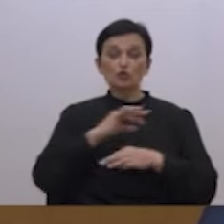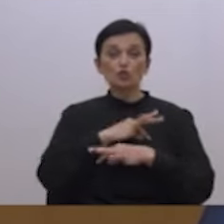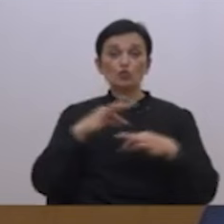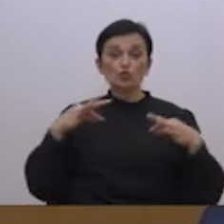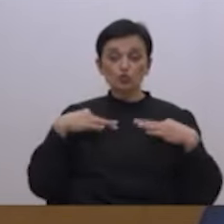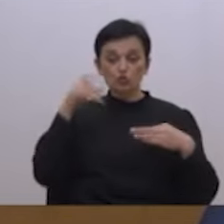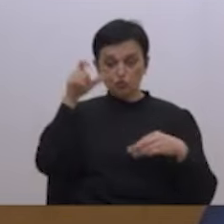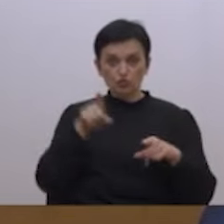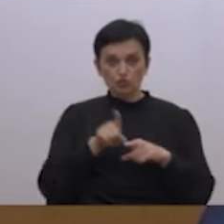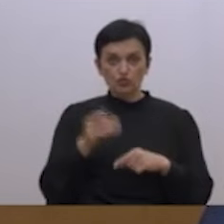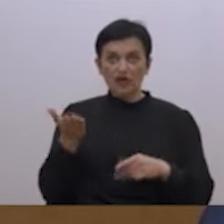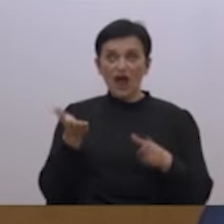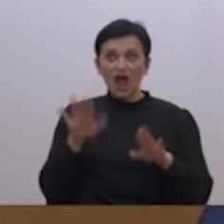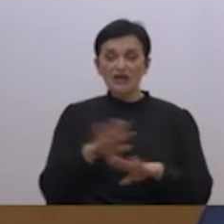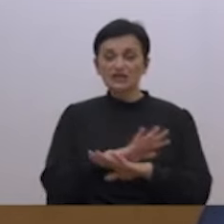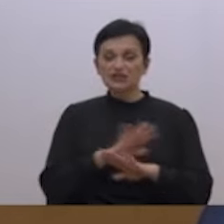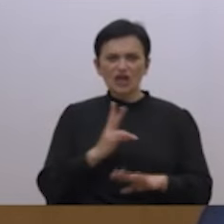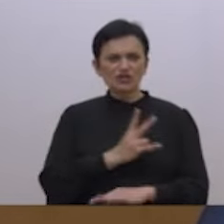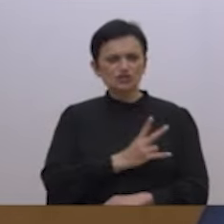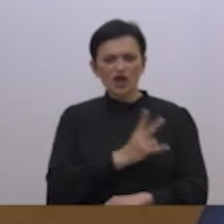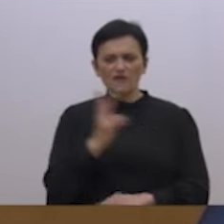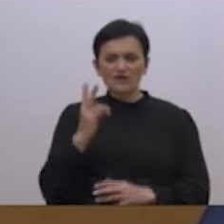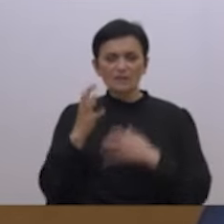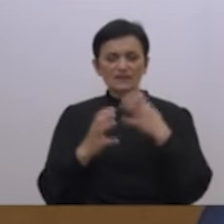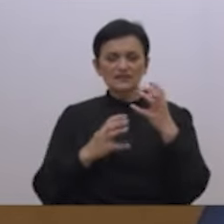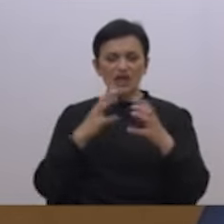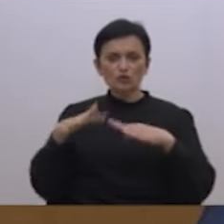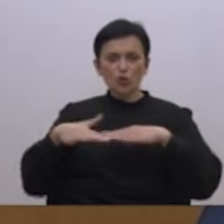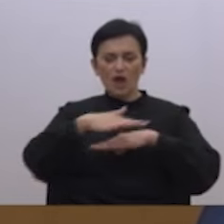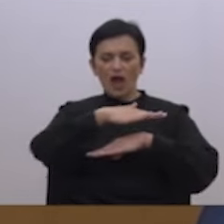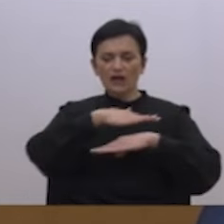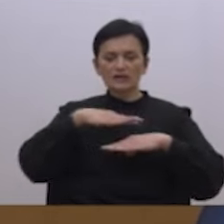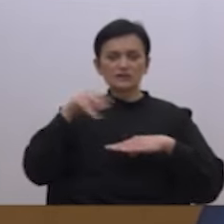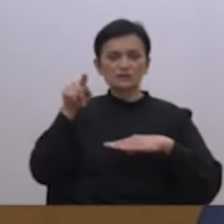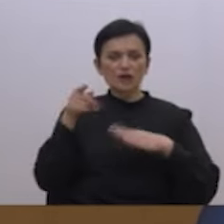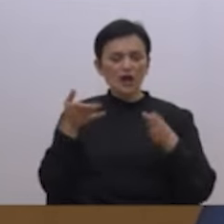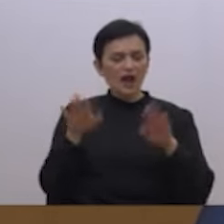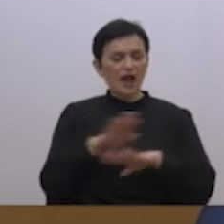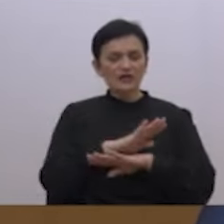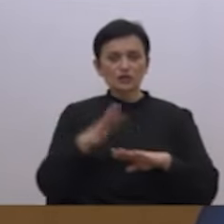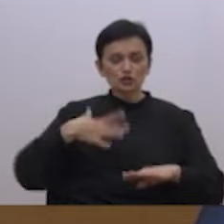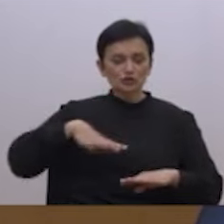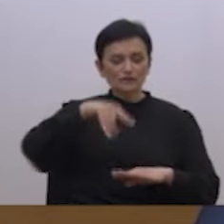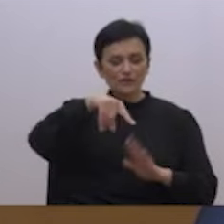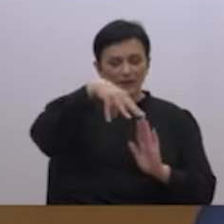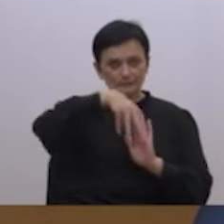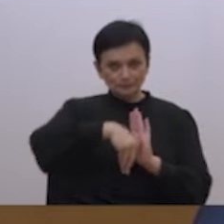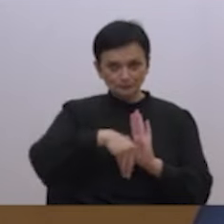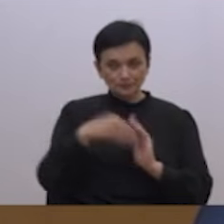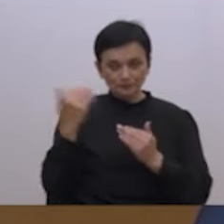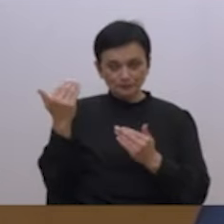კი. არ დარჩა არავინ საერთაშორისო ასპარესზე და არ დარჩა არავინ ქვეყნის შიგნით, მათ შორის